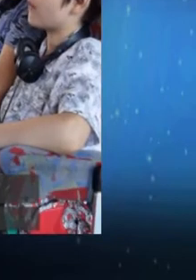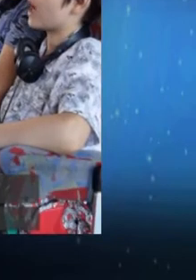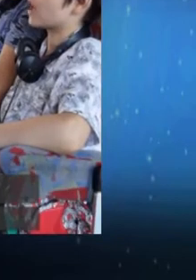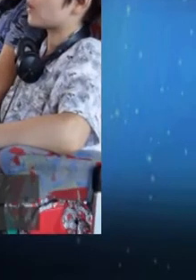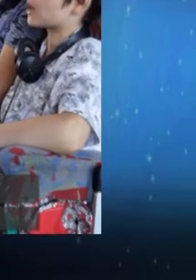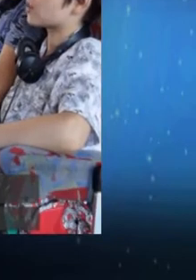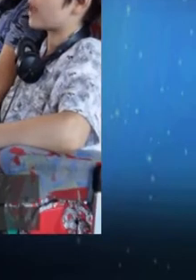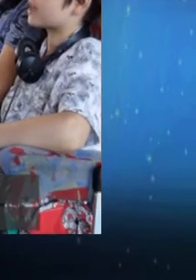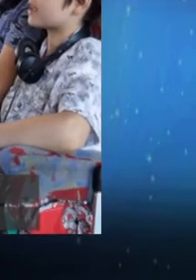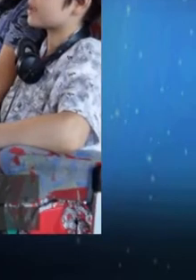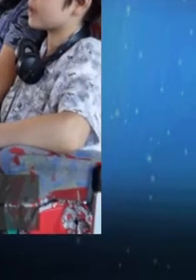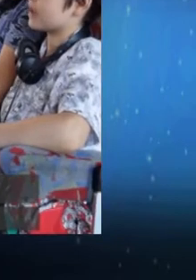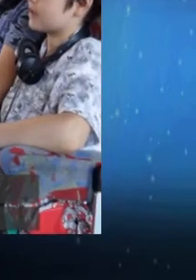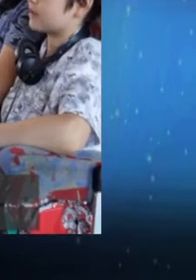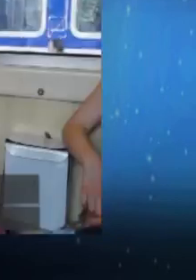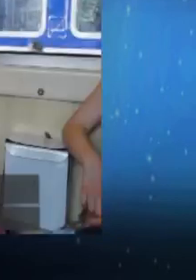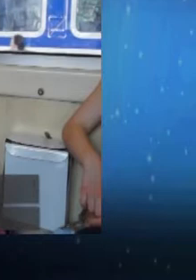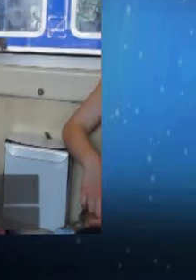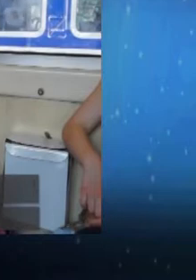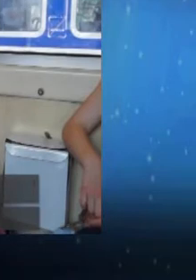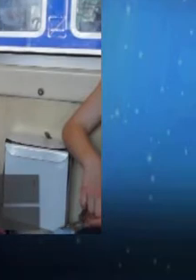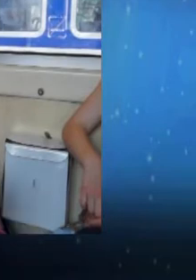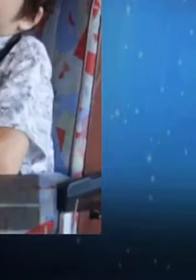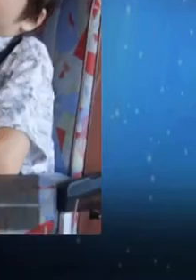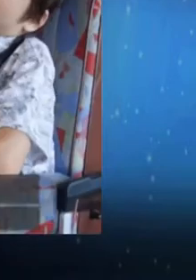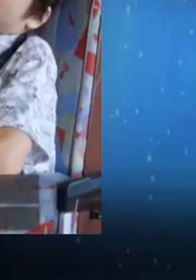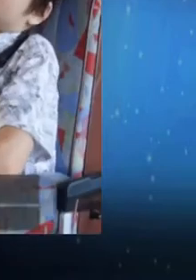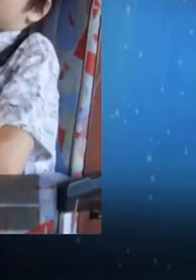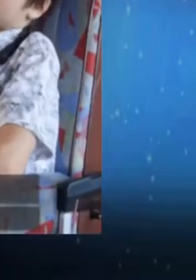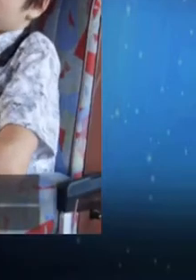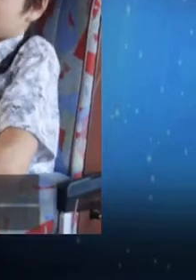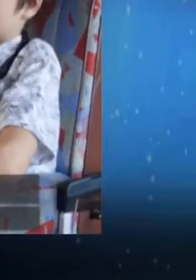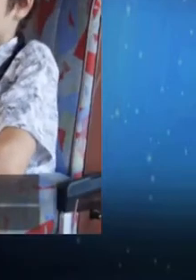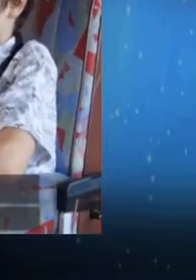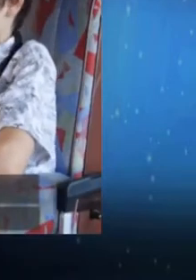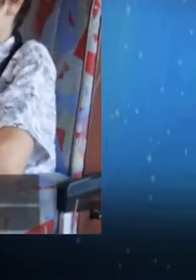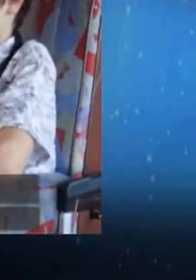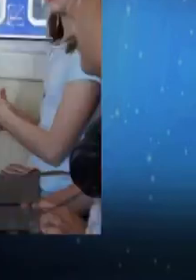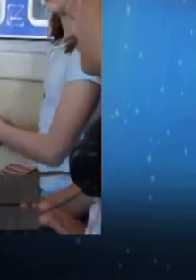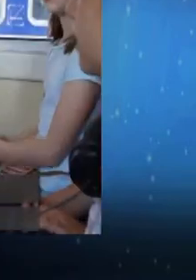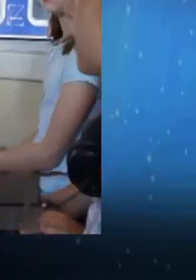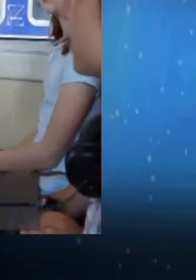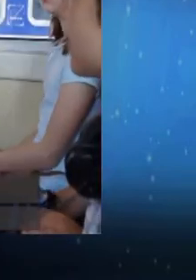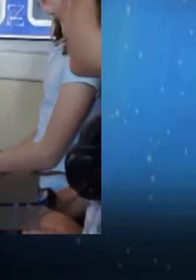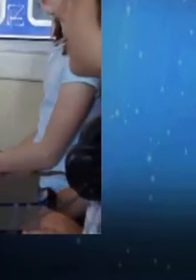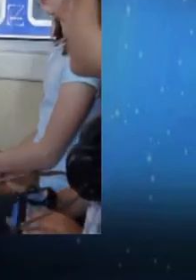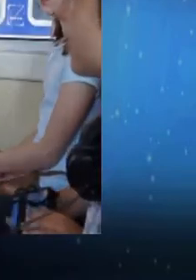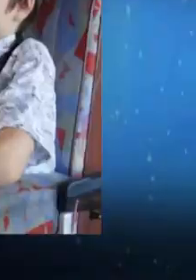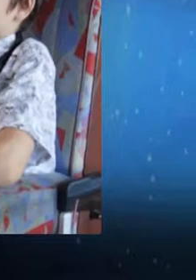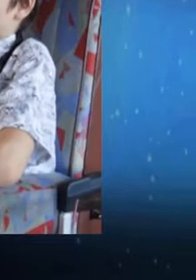Zug fahren wir zuerst nach Split. Wir auch. Wann sollten wir in Split sein? Um